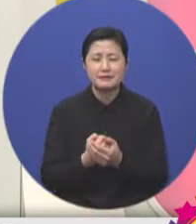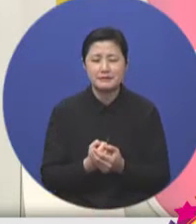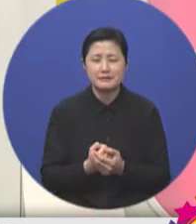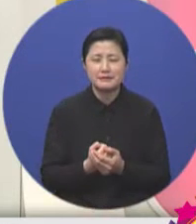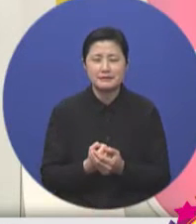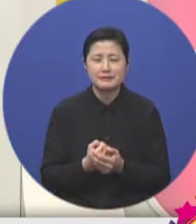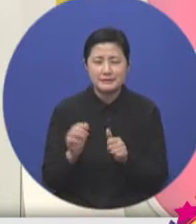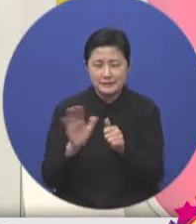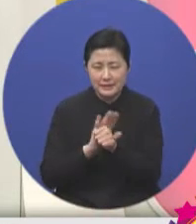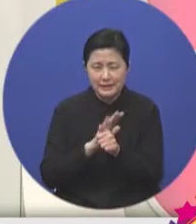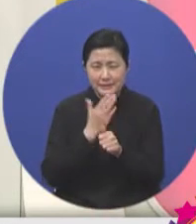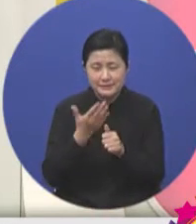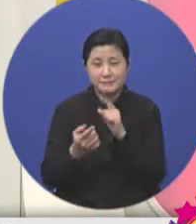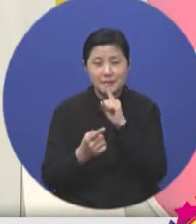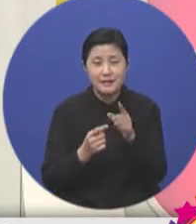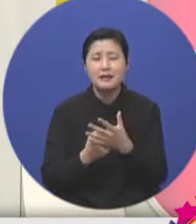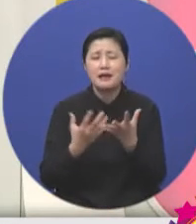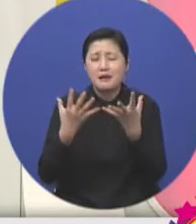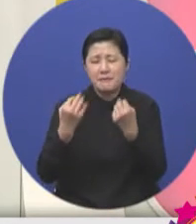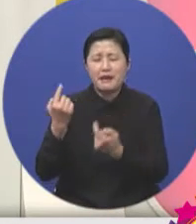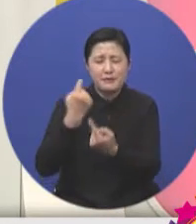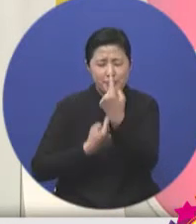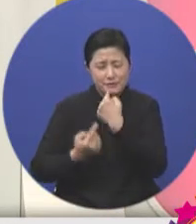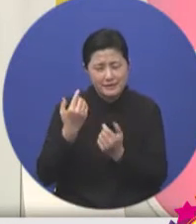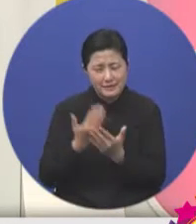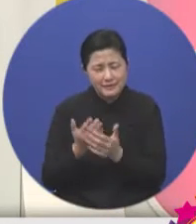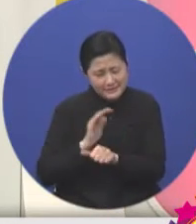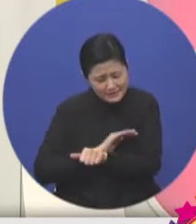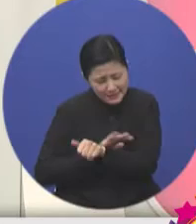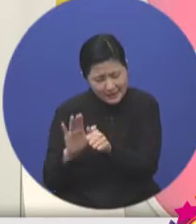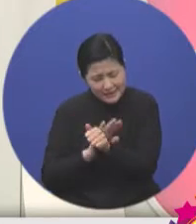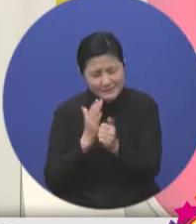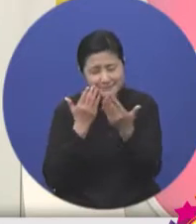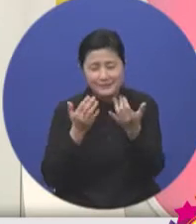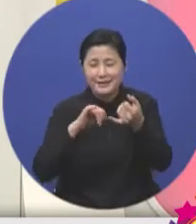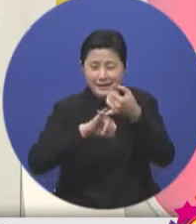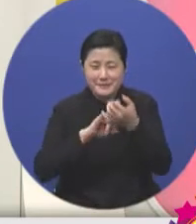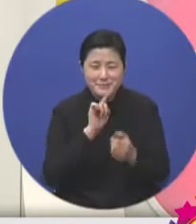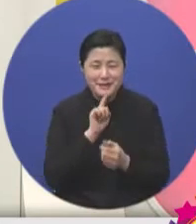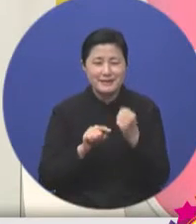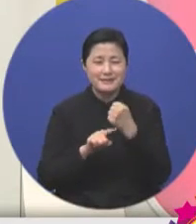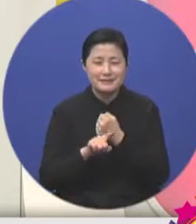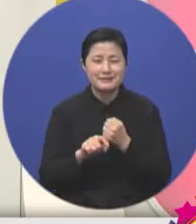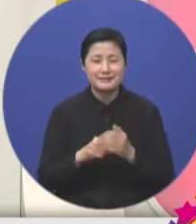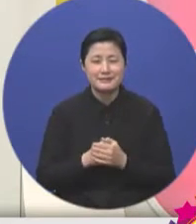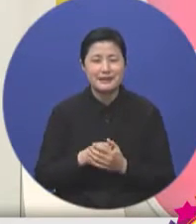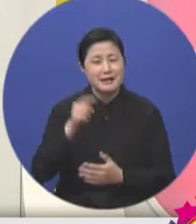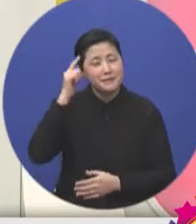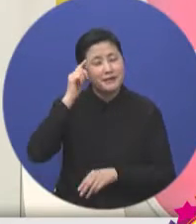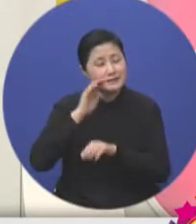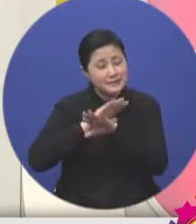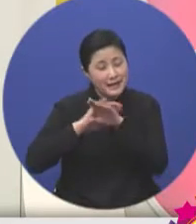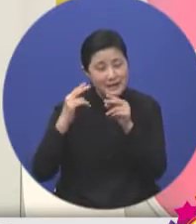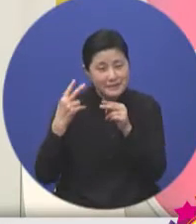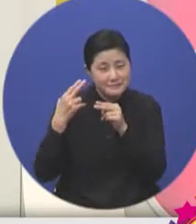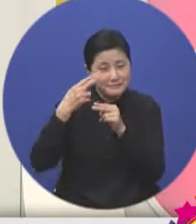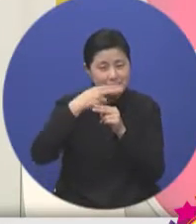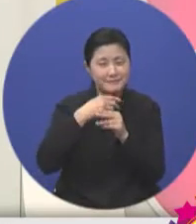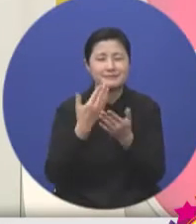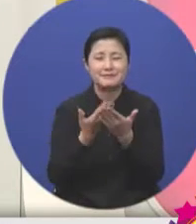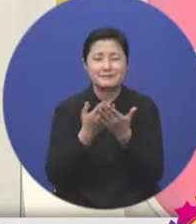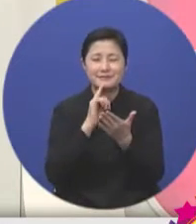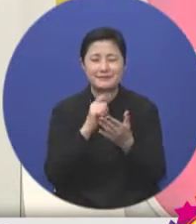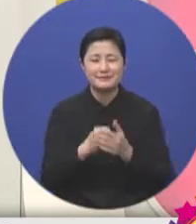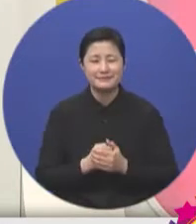없어요 잘해드리쿠다는 거는 많이 많이 오세요 잘해드리겠습니다. 잘해드리겠습니다. 머리 잘 잘라드리겠습니다.